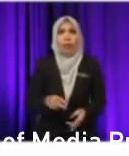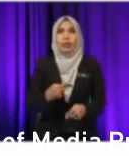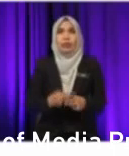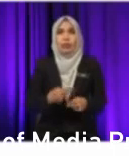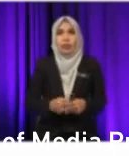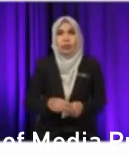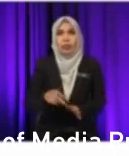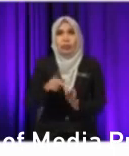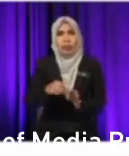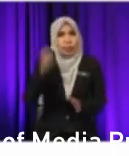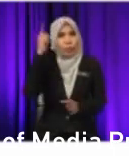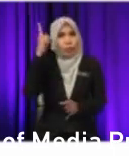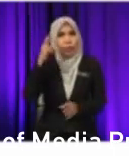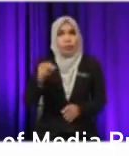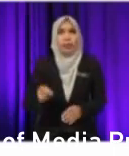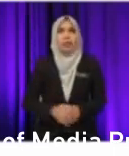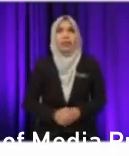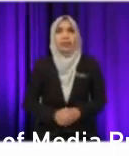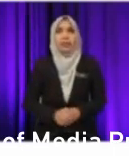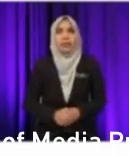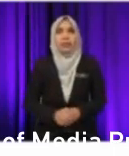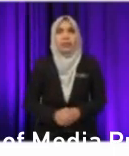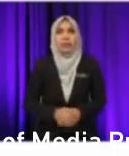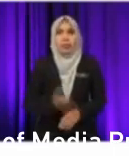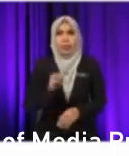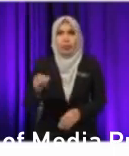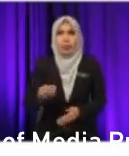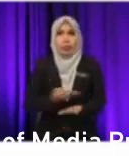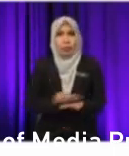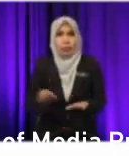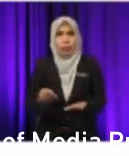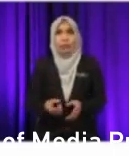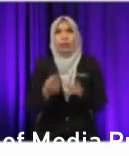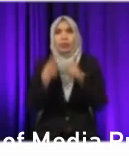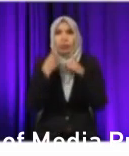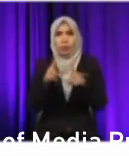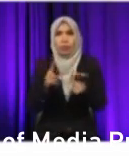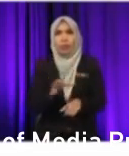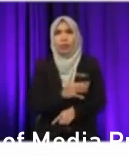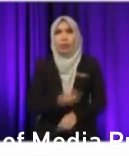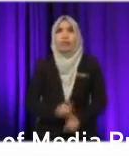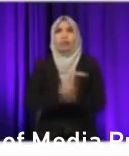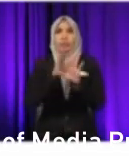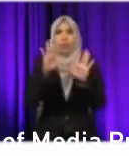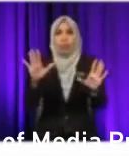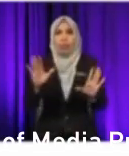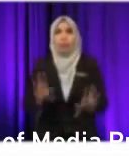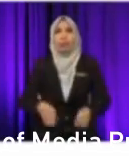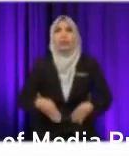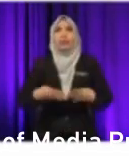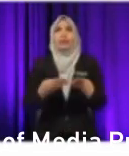kod bagi search yang dinyatakan di 1A. So pelajar dia memberikan jawapan dan dia akan menyatakan bagaimana nak hasilkan